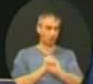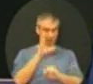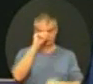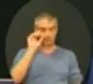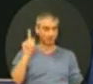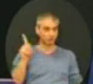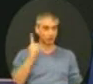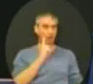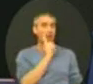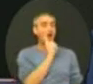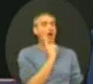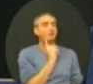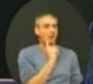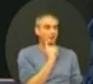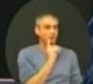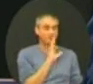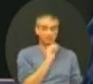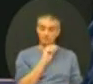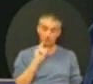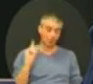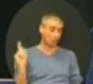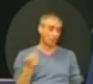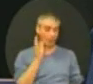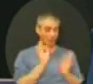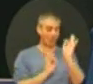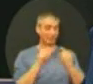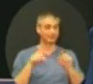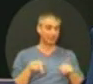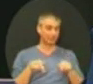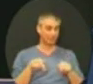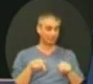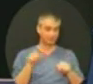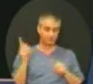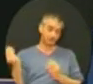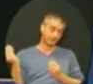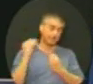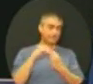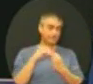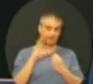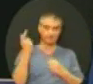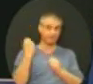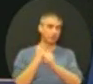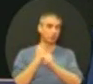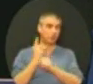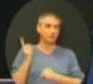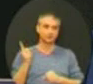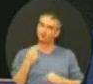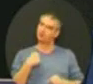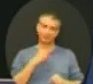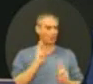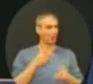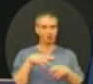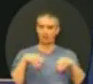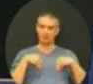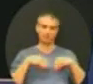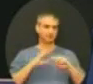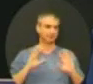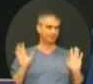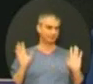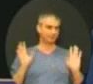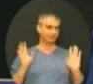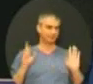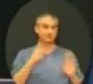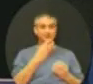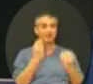בגישה, אבל עם כל גל ההסתה שהוא מלווה למה שהיא עושה, אני לא יכול להסכים איתה. כלומר,